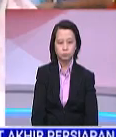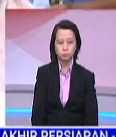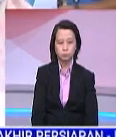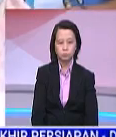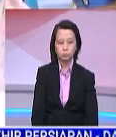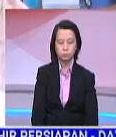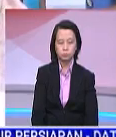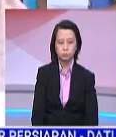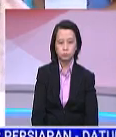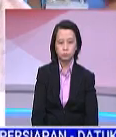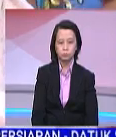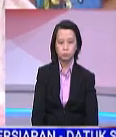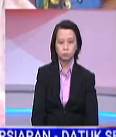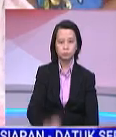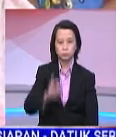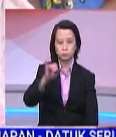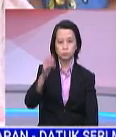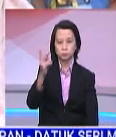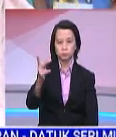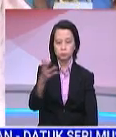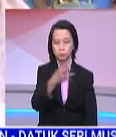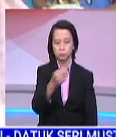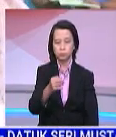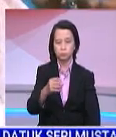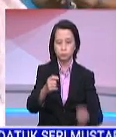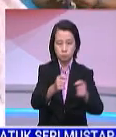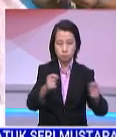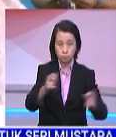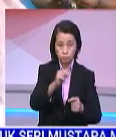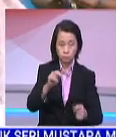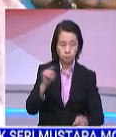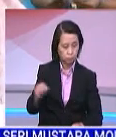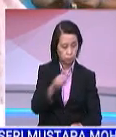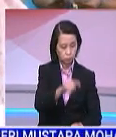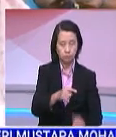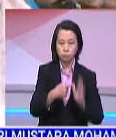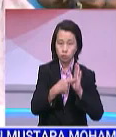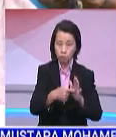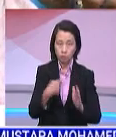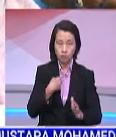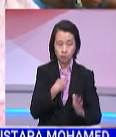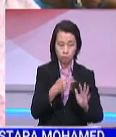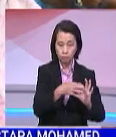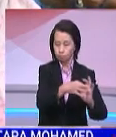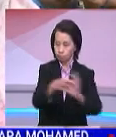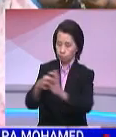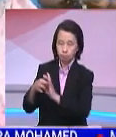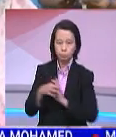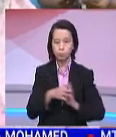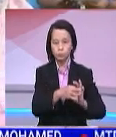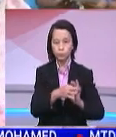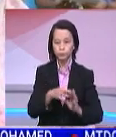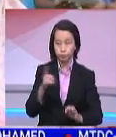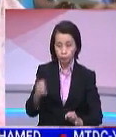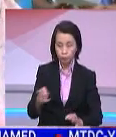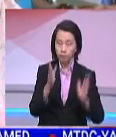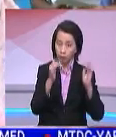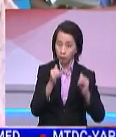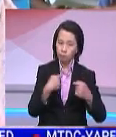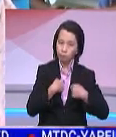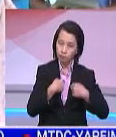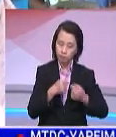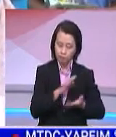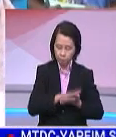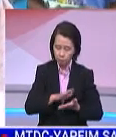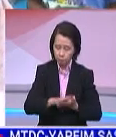PH boase dengan tempatkan menambal Menunjukkan kita bekerjasama mana dia kau marah kita